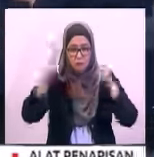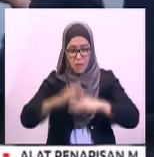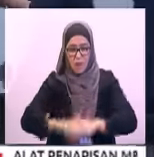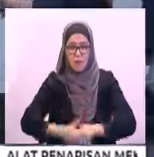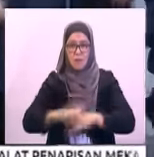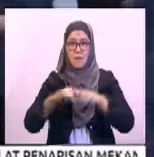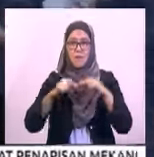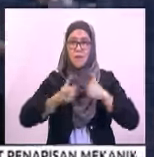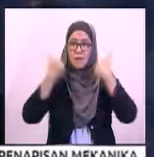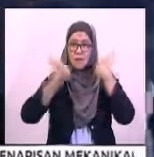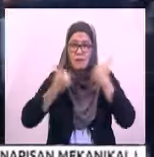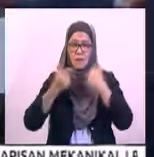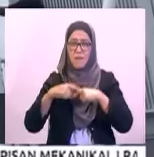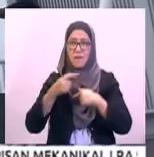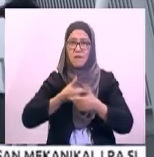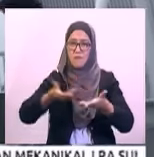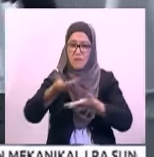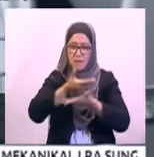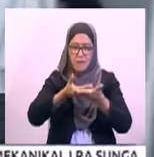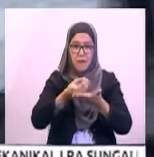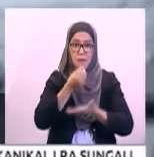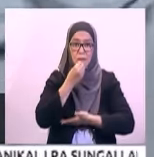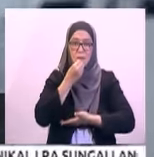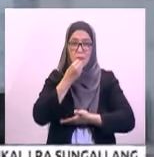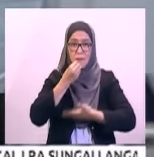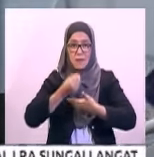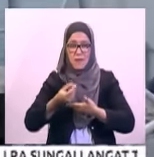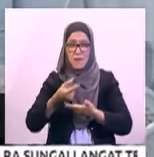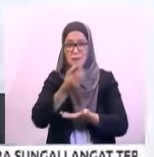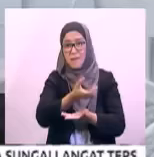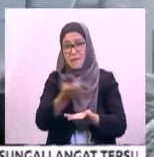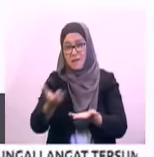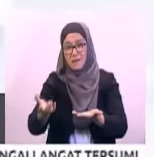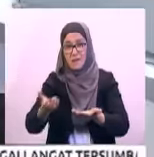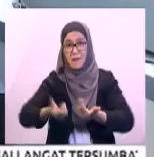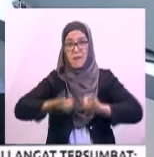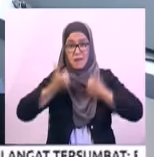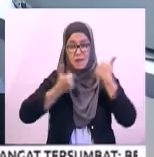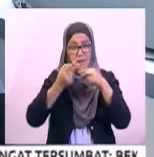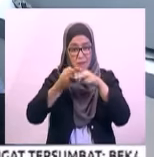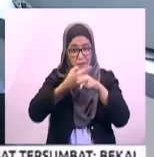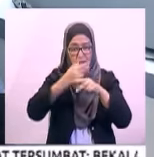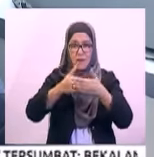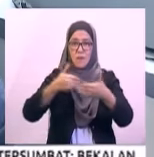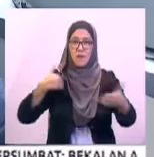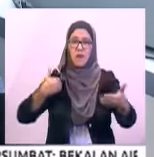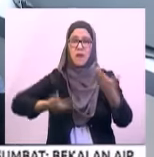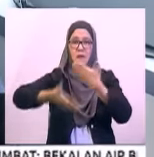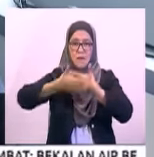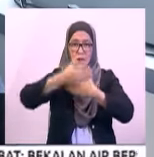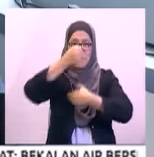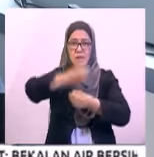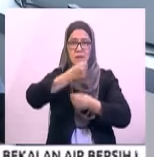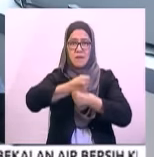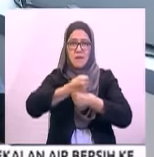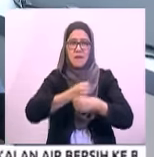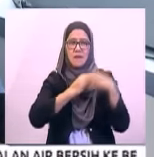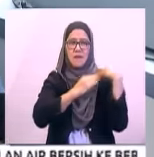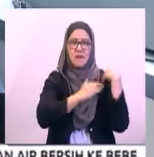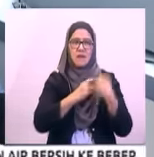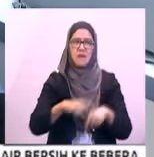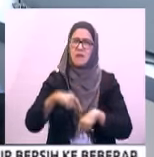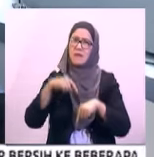hari raya seketika sebelum kembali menyambung tugas masing-masing. Ini adalah raya keempat atau kelima saya di laut,